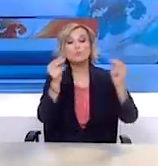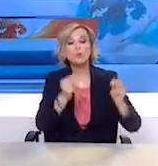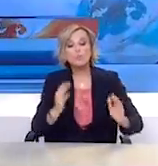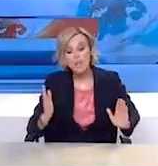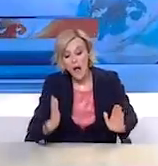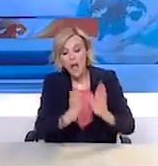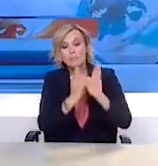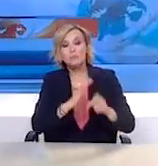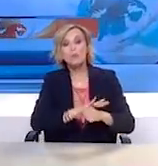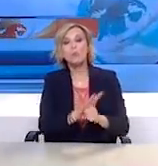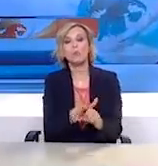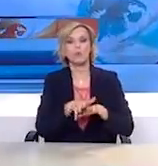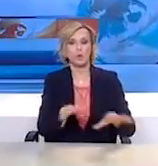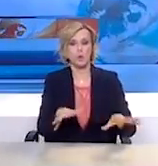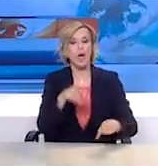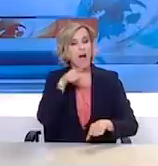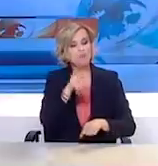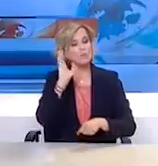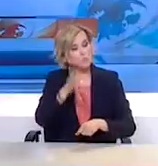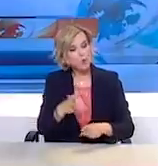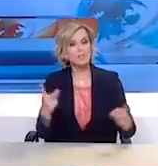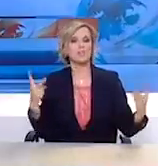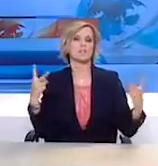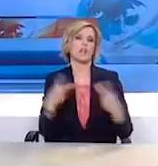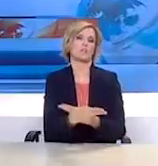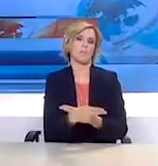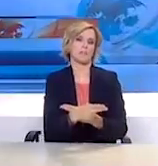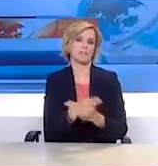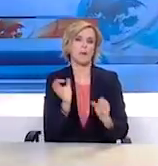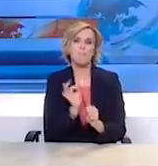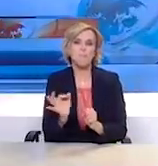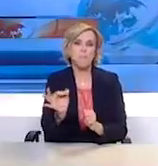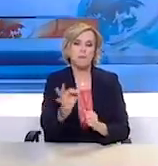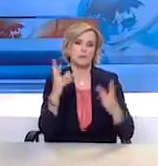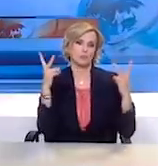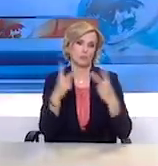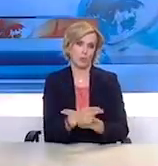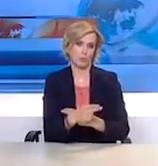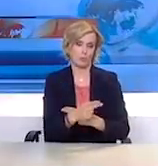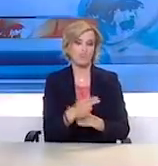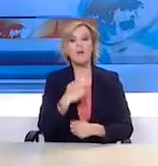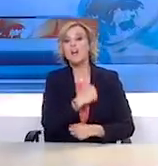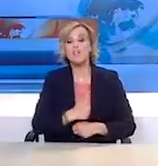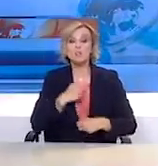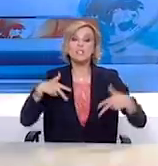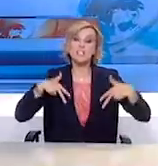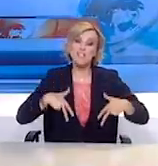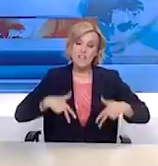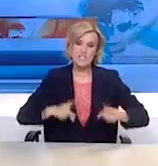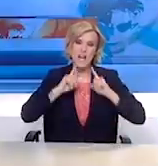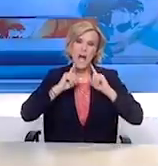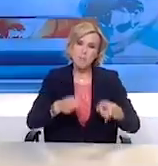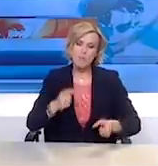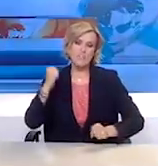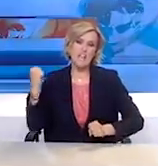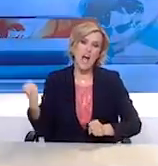βιώνουμε. Μόνο έτσι μπορούμε να σταματήσουμε την εξάπλωση της νόσου. Η πολιτεία έχει λάβει δύσκολες αποφάσεις προκειμένου να αποφευθεί